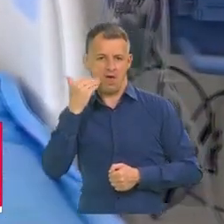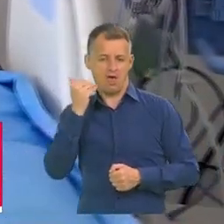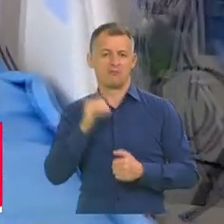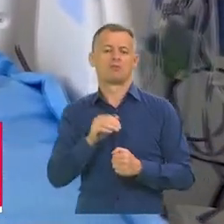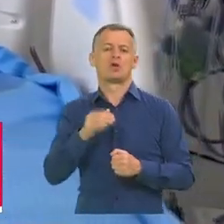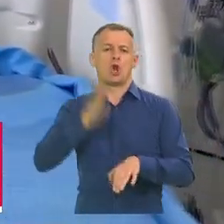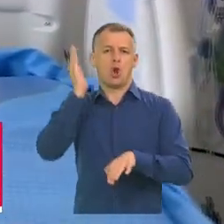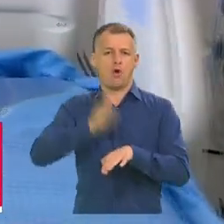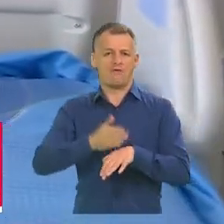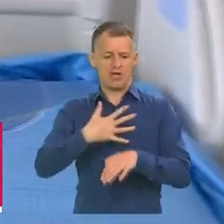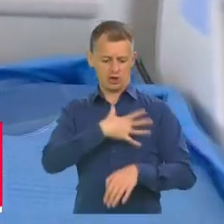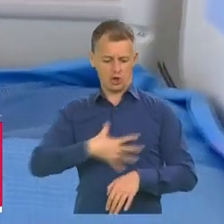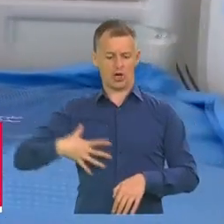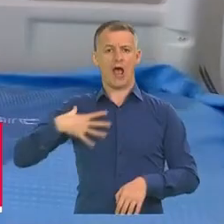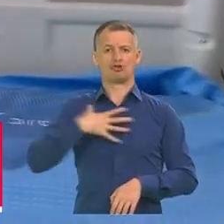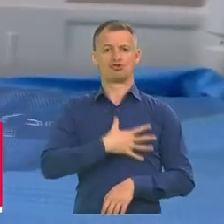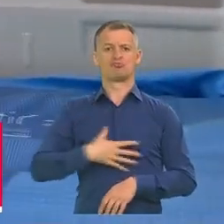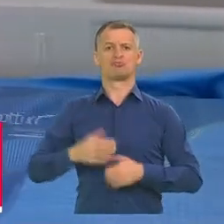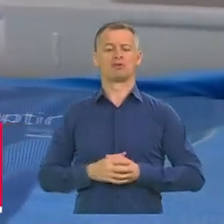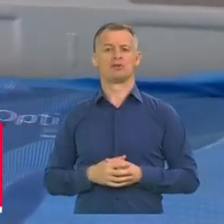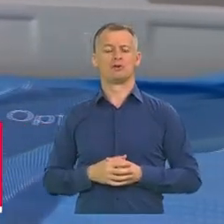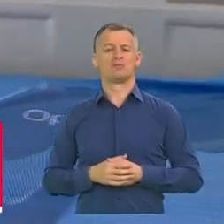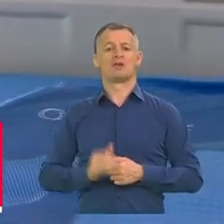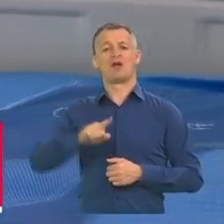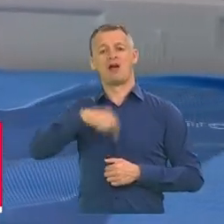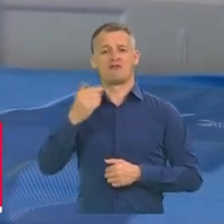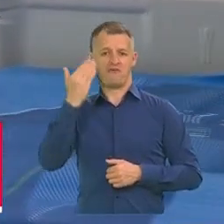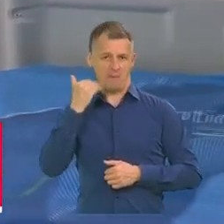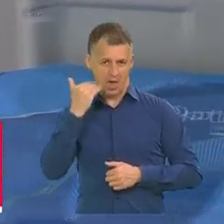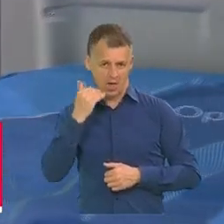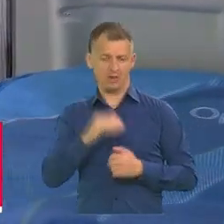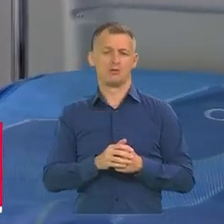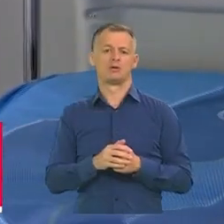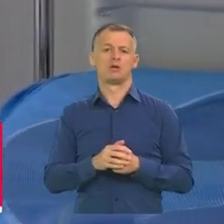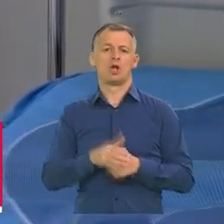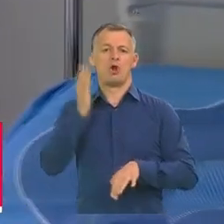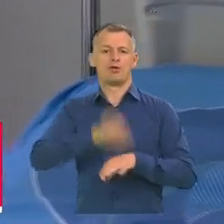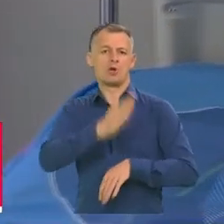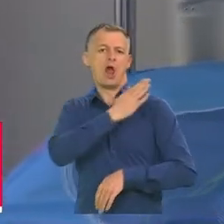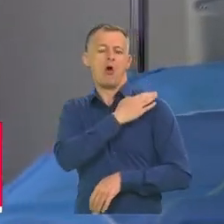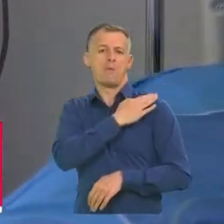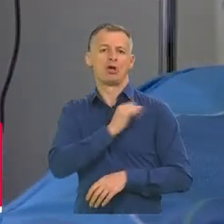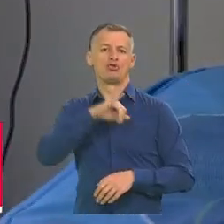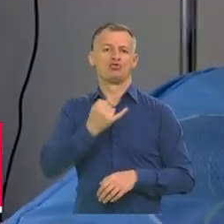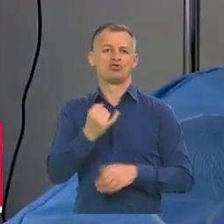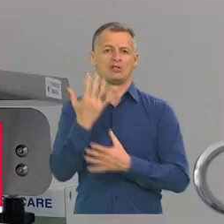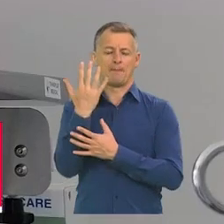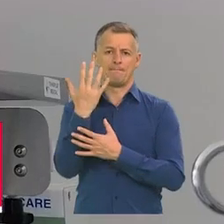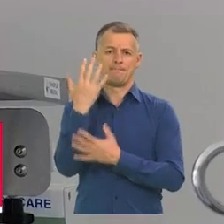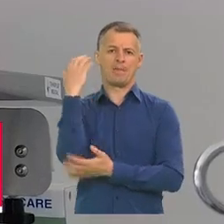cu un traumatism toracic, o alta cu un traumatism de umăr și cu fractură de